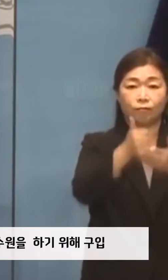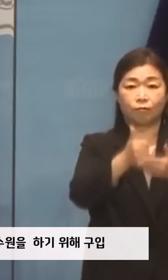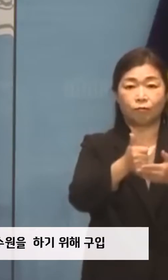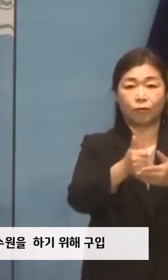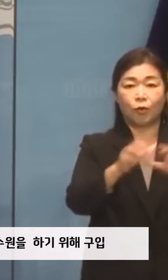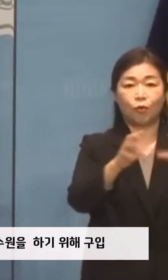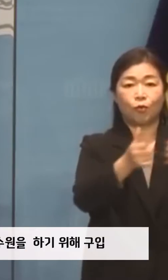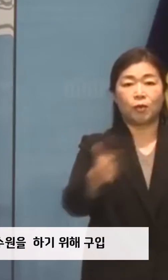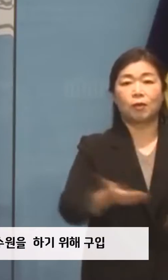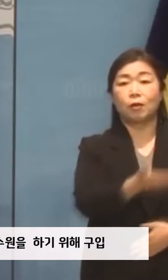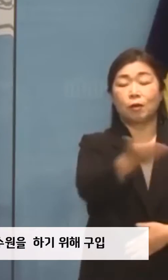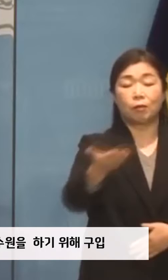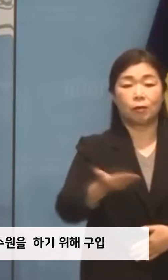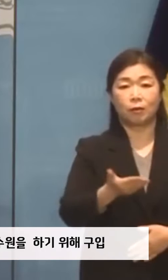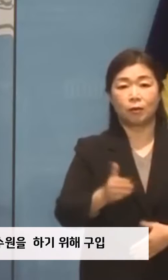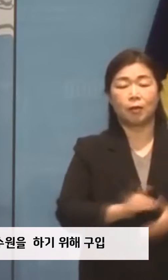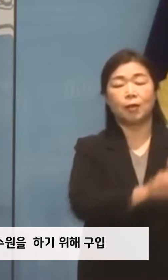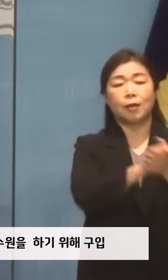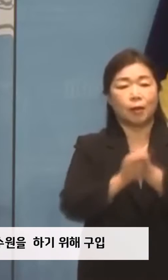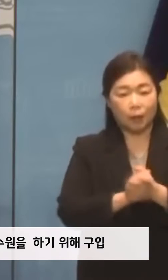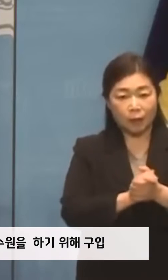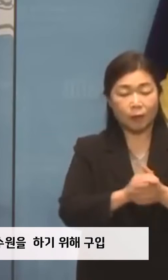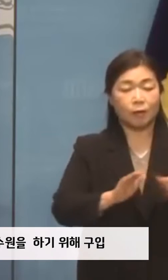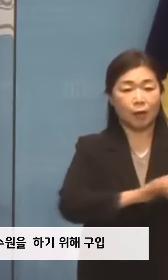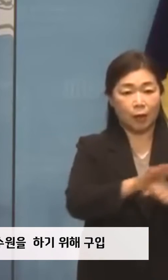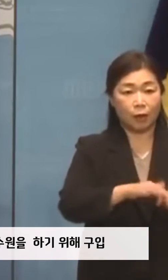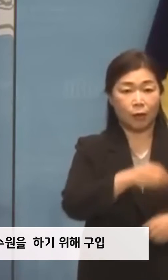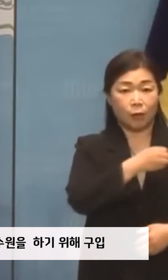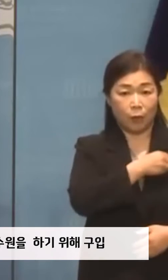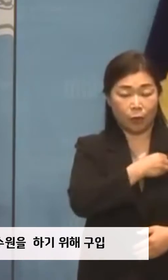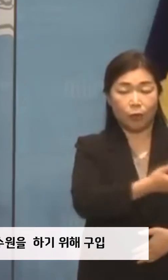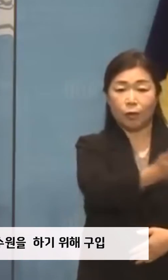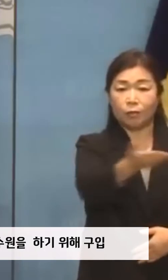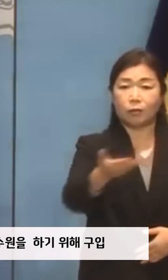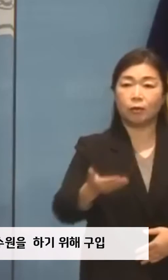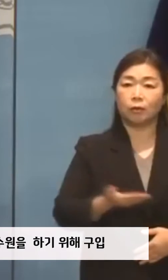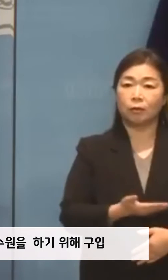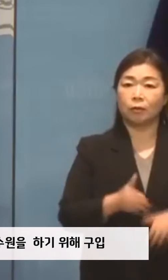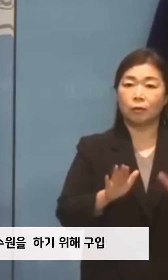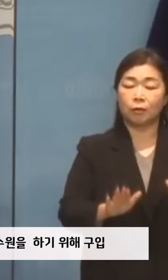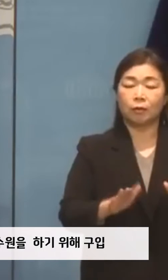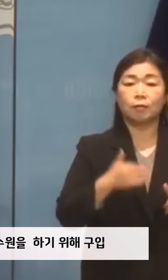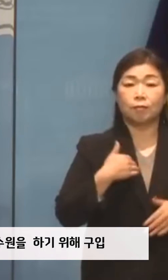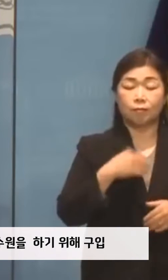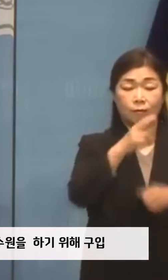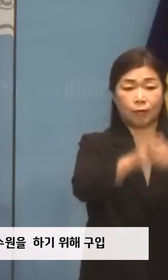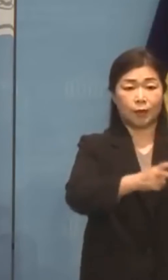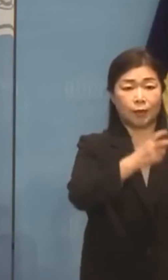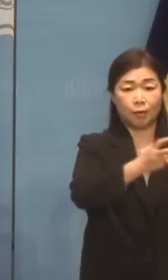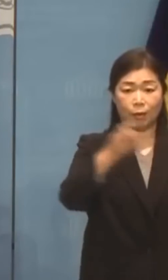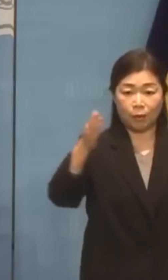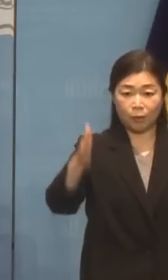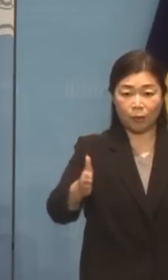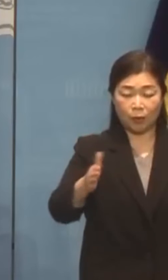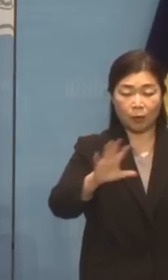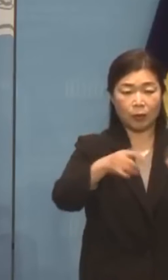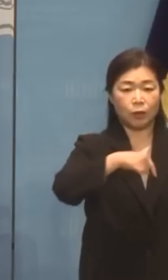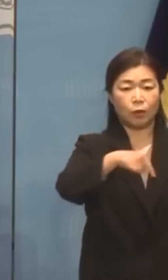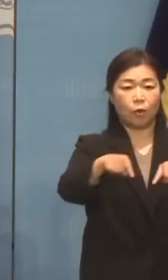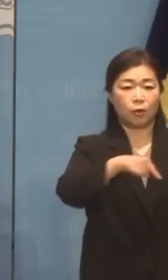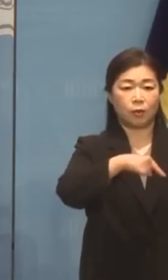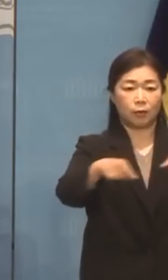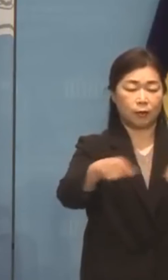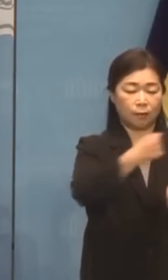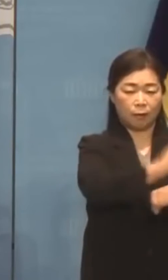구입했었습니다 당시 기무부는 판매자가 급처분을 원했기 때문에 구입한 것이고 기무부는 은퇴 후 과수원을 하기 위해 구입했다고